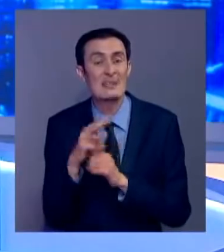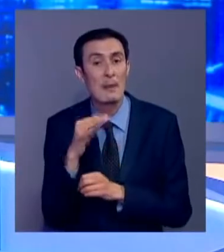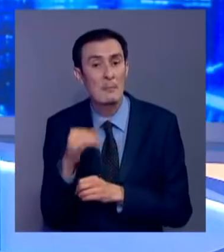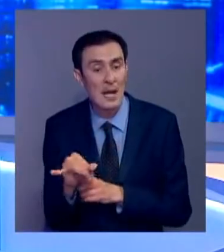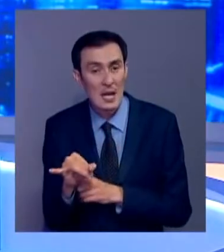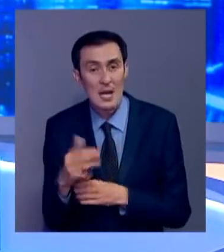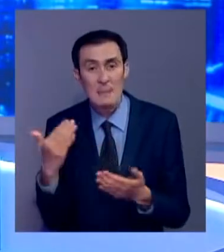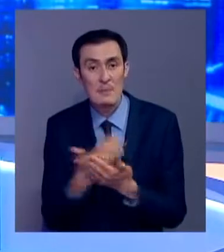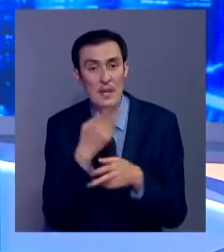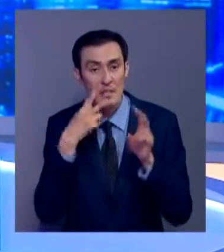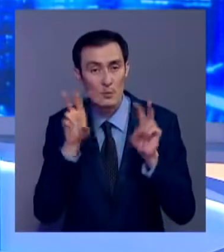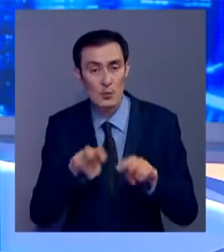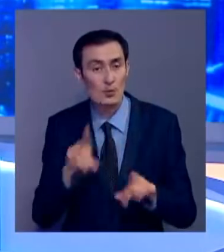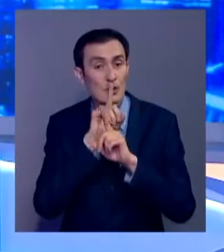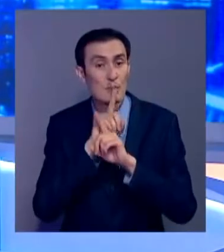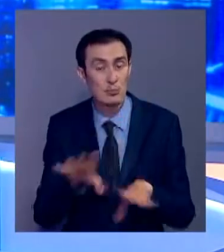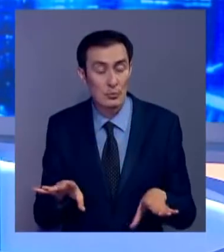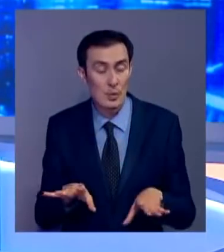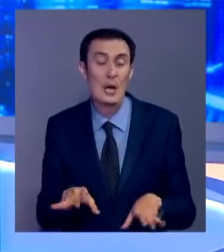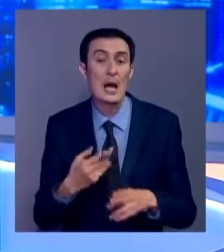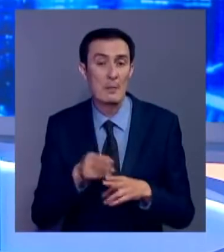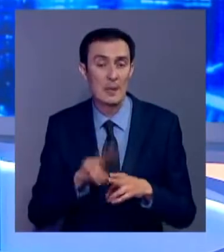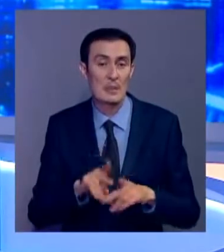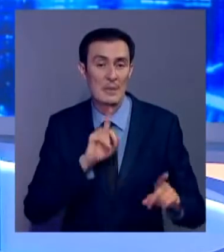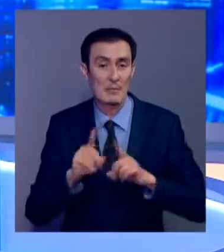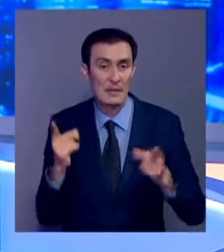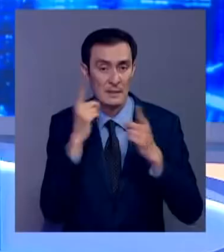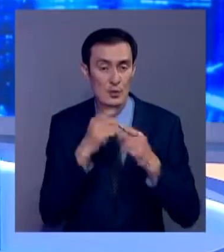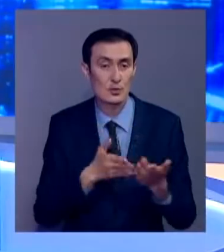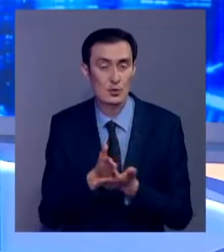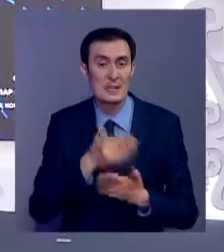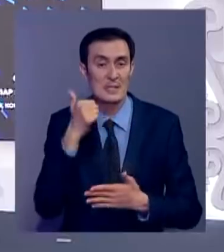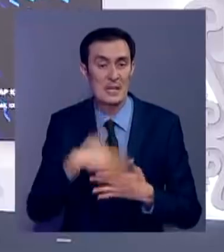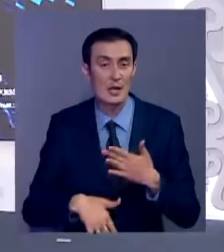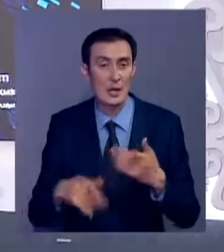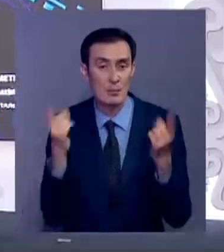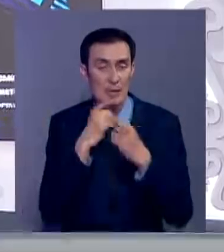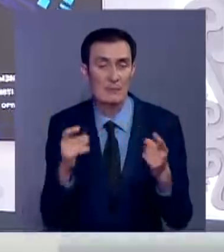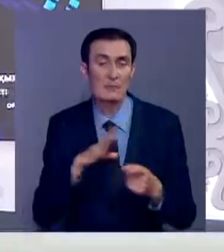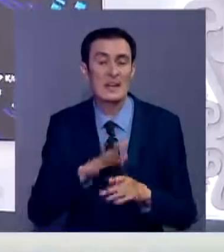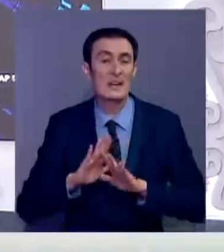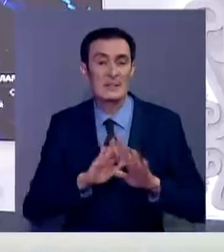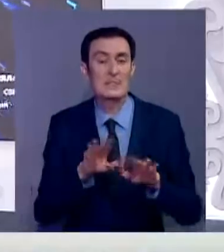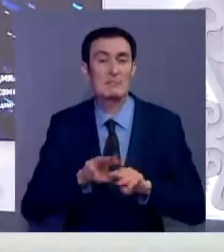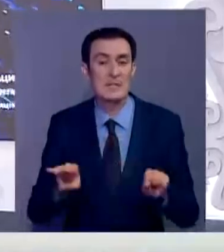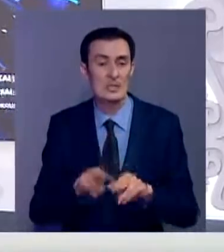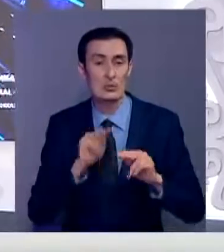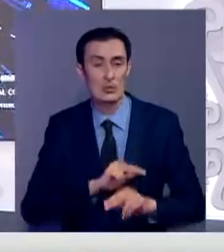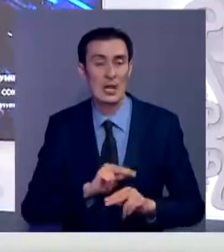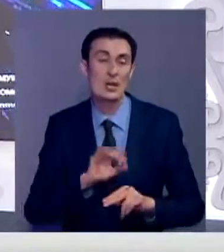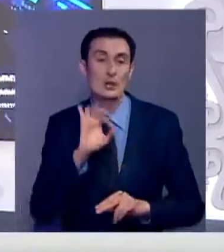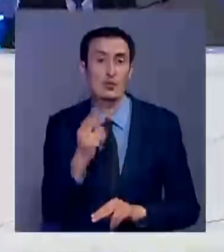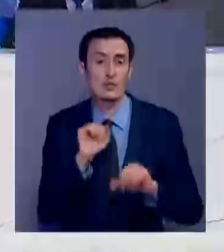11 мая, пересмотру не подлежат. Об этом на брифинге в службе центральных коммуникаций сообщил вице-министр труда